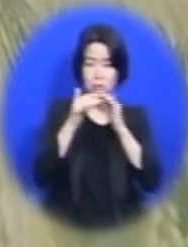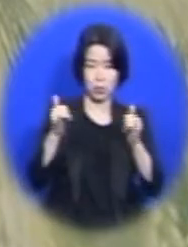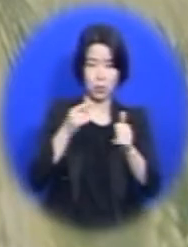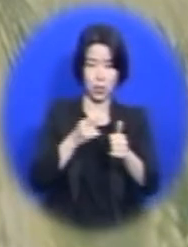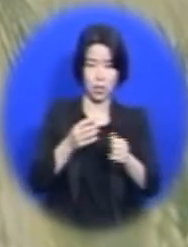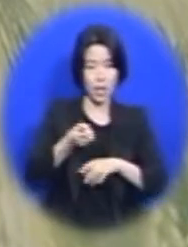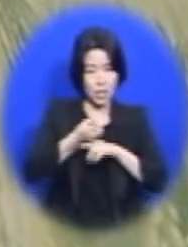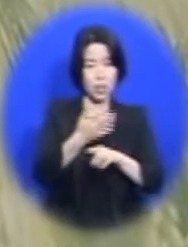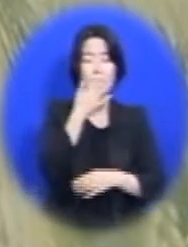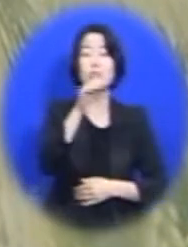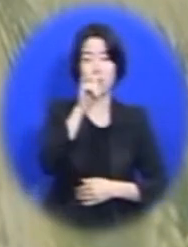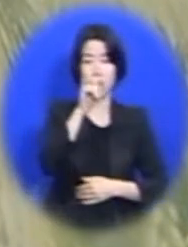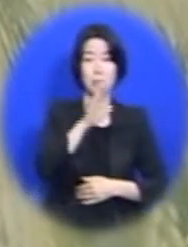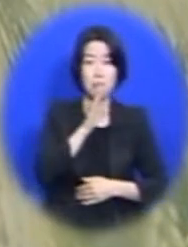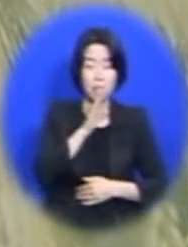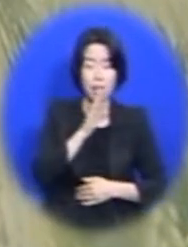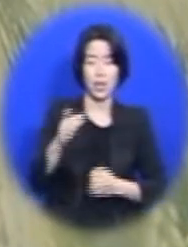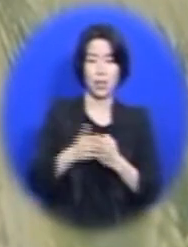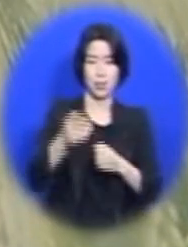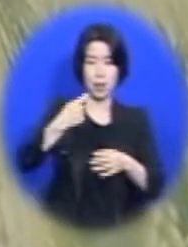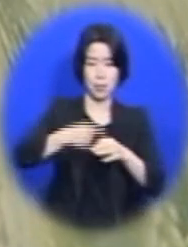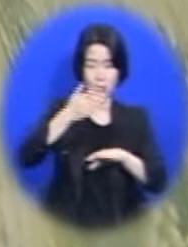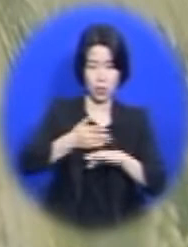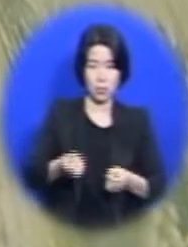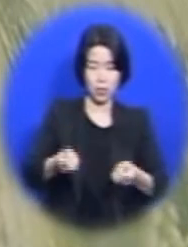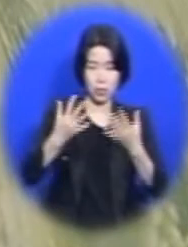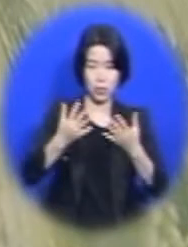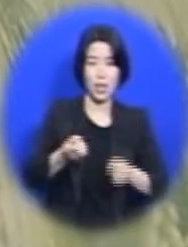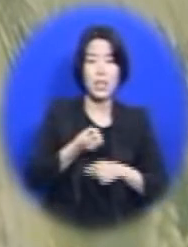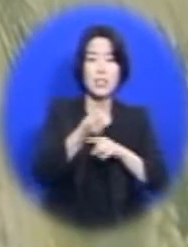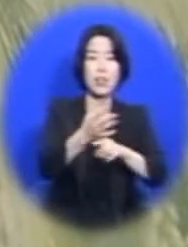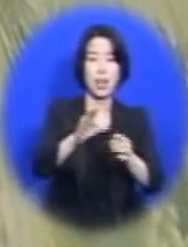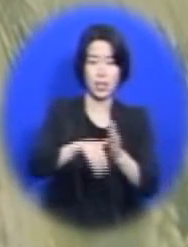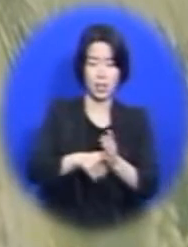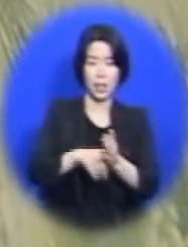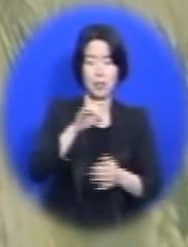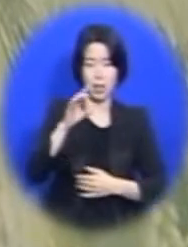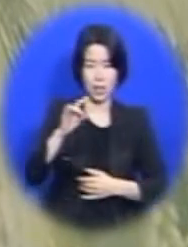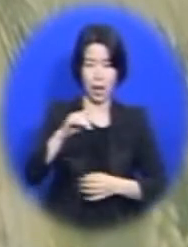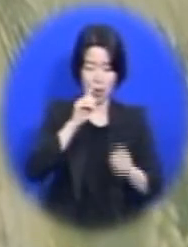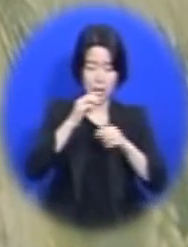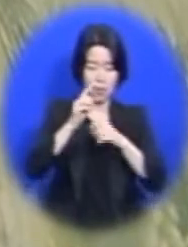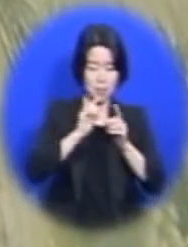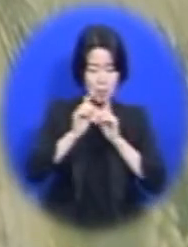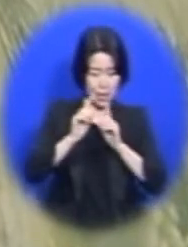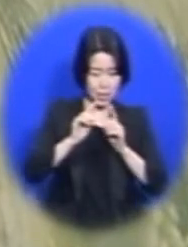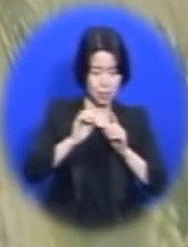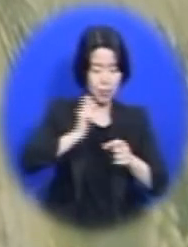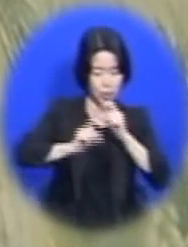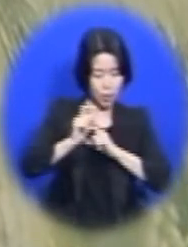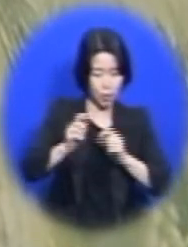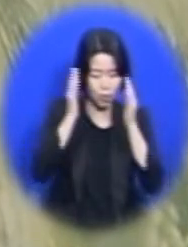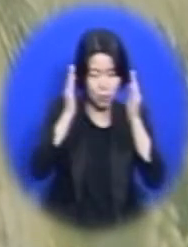아니겠어요? 그래서 맥주 감사 주일에 대해서 말씀을 전할 때마다 말씀을 살펴보고 또 깊이